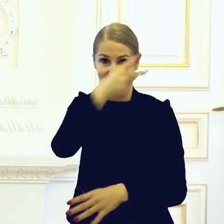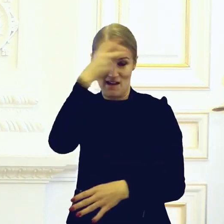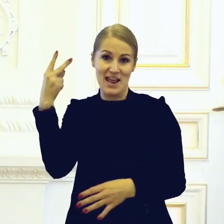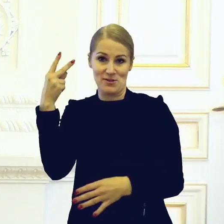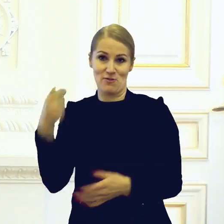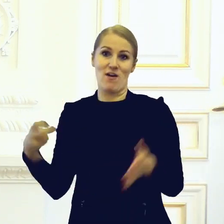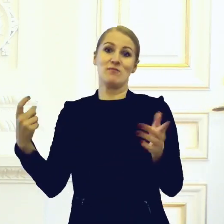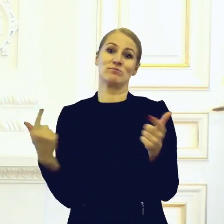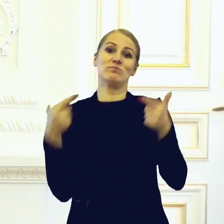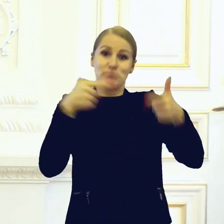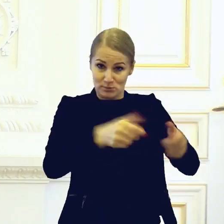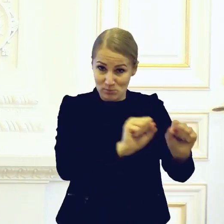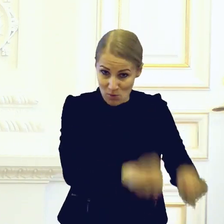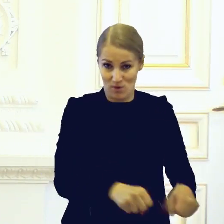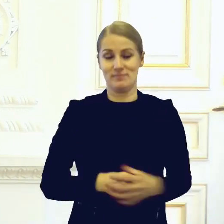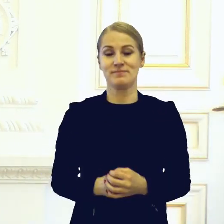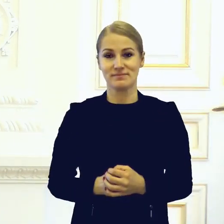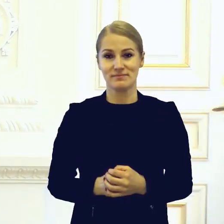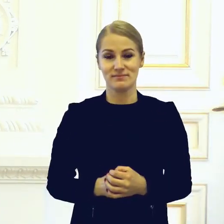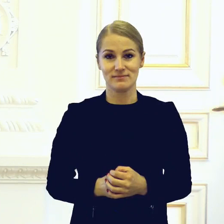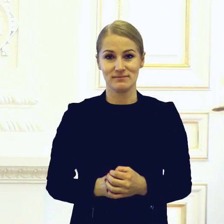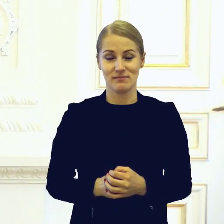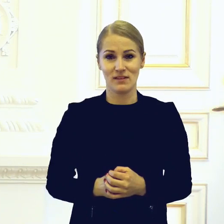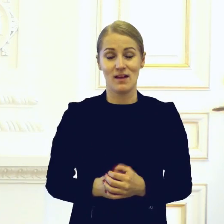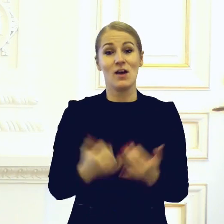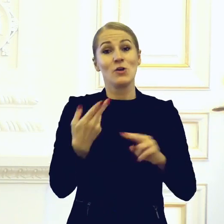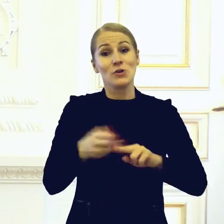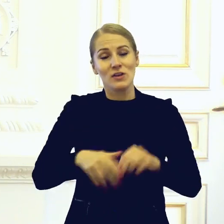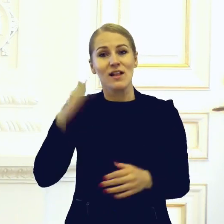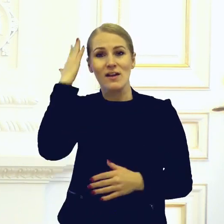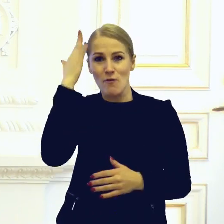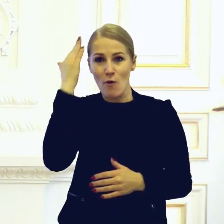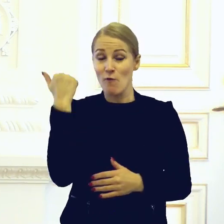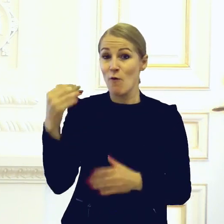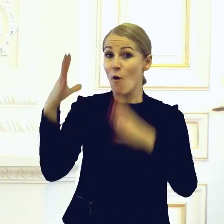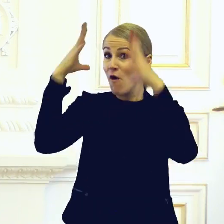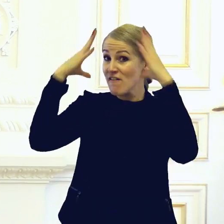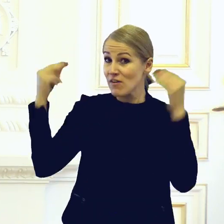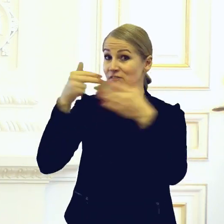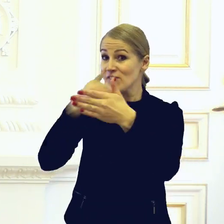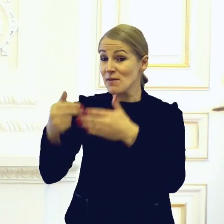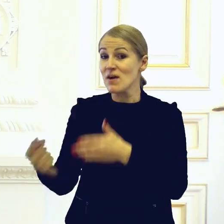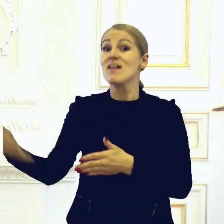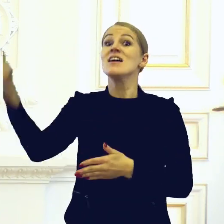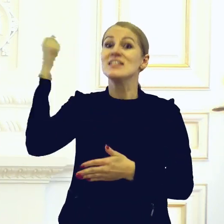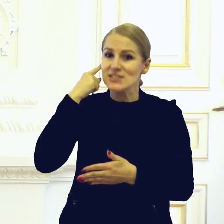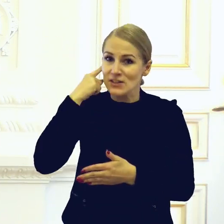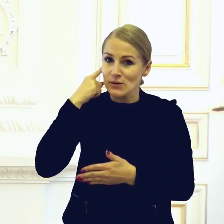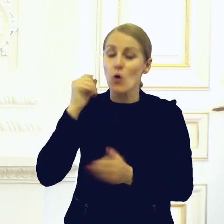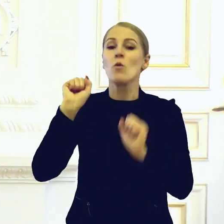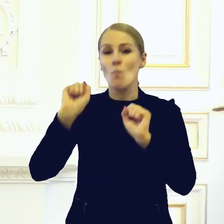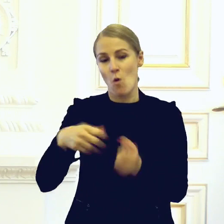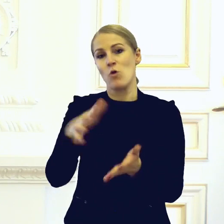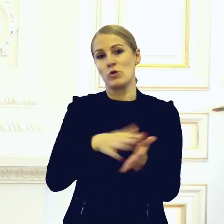veiklą šioje Europos dalyje. Manau, kad Niderlandų įmonės šį kvietimą išgirs